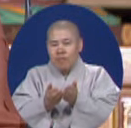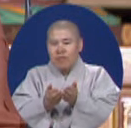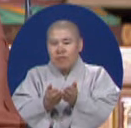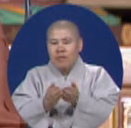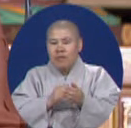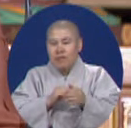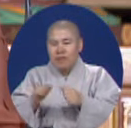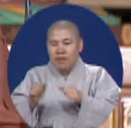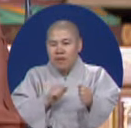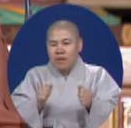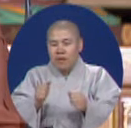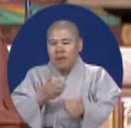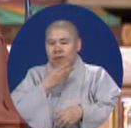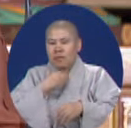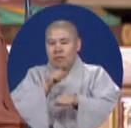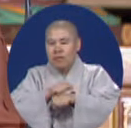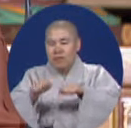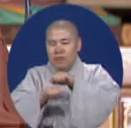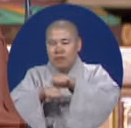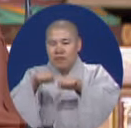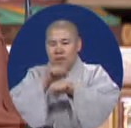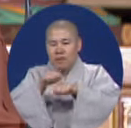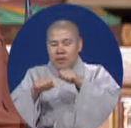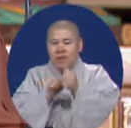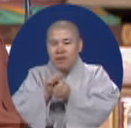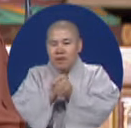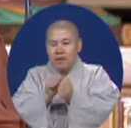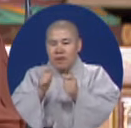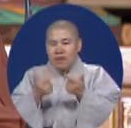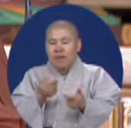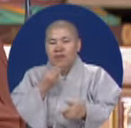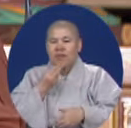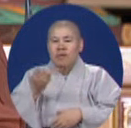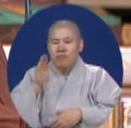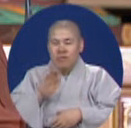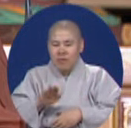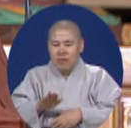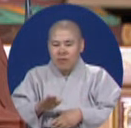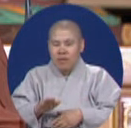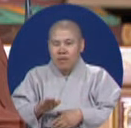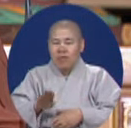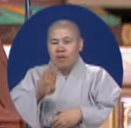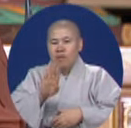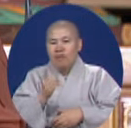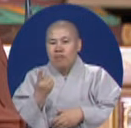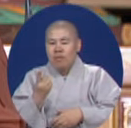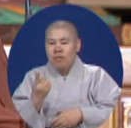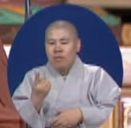공덕을 닦지 않는 것이 없는 게 이게 보법수행인데요.